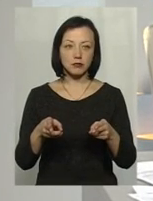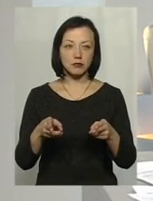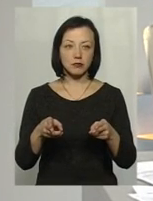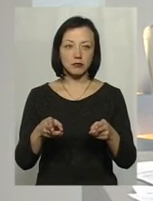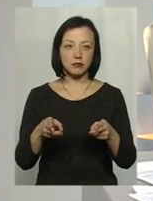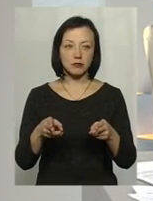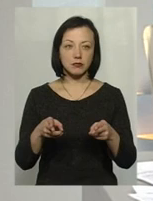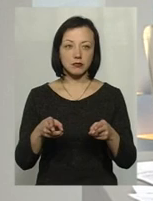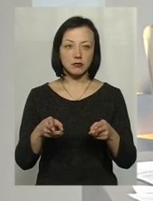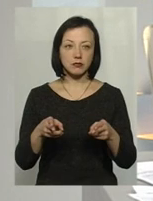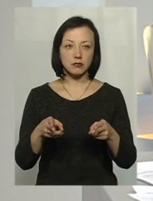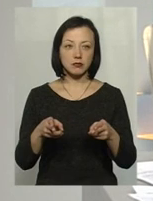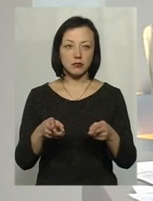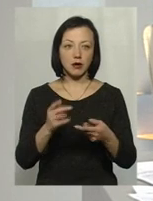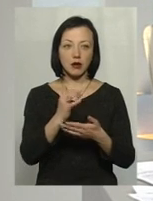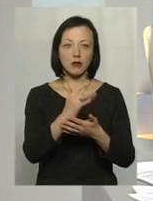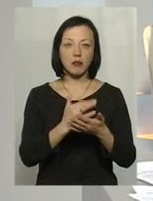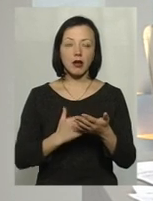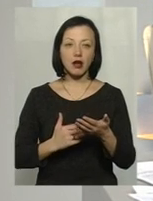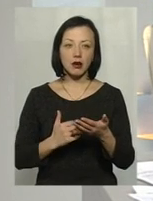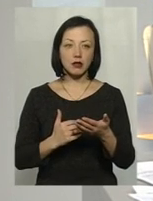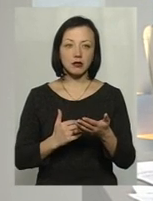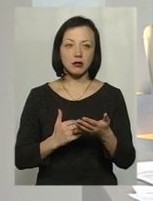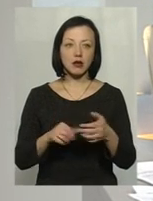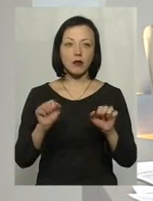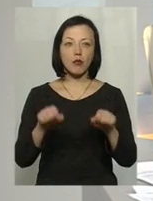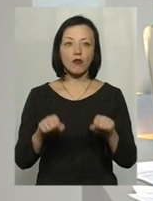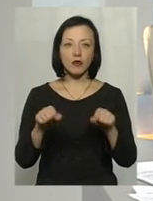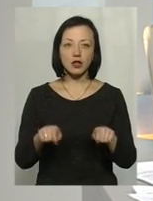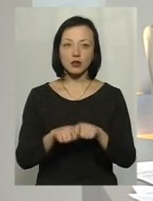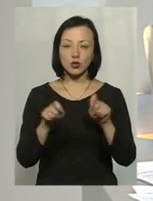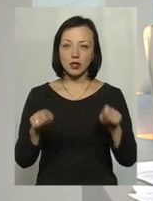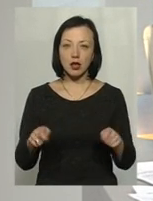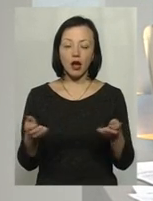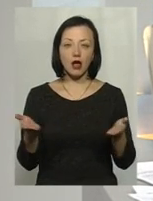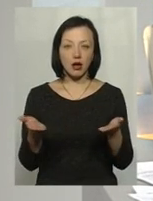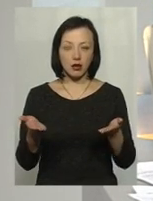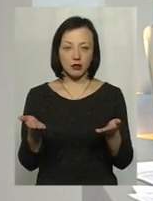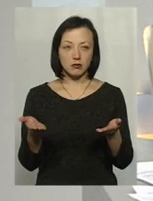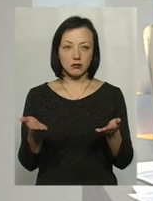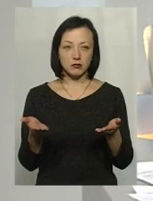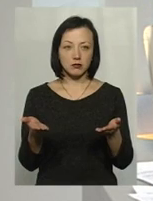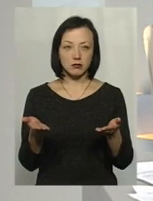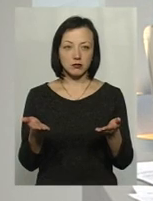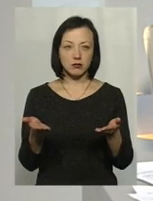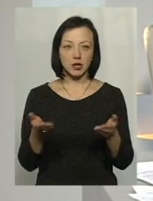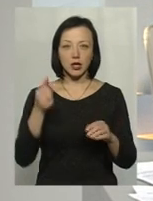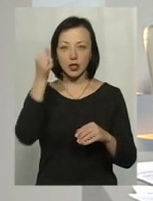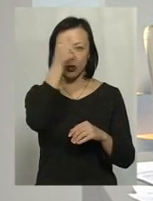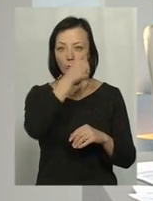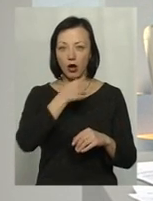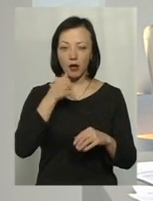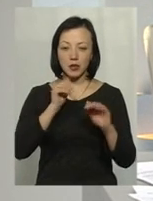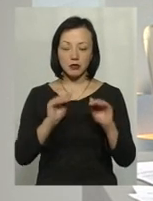в той перелік, які ймовірність розкриття яких з роками